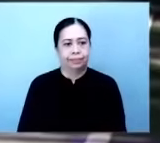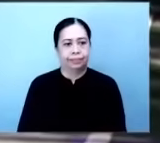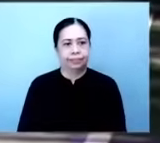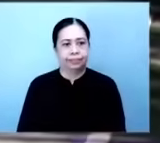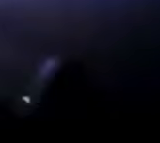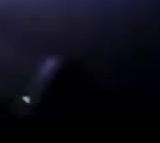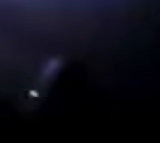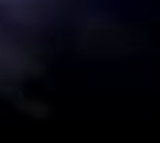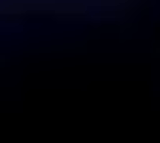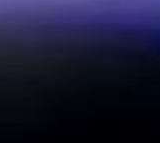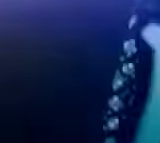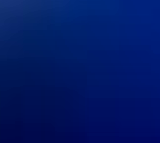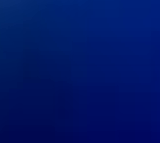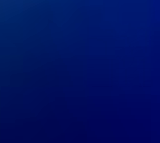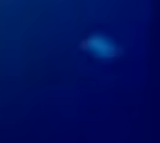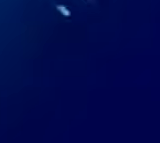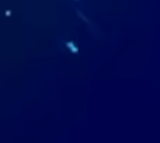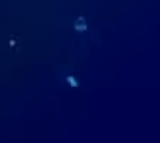News 5.